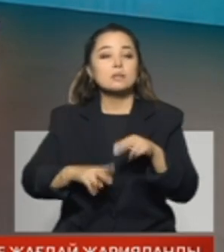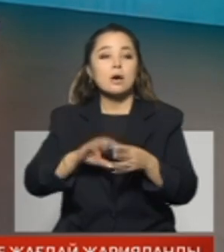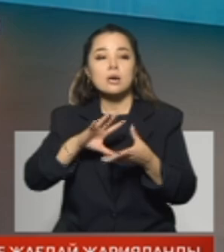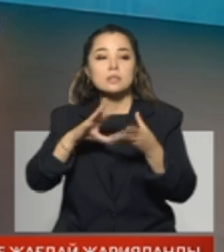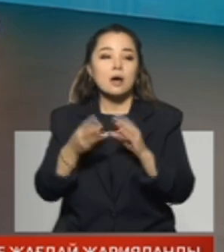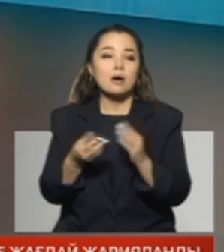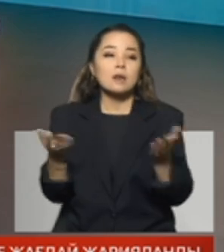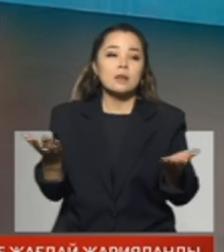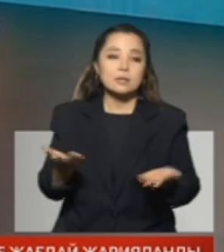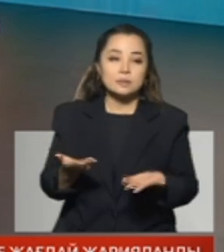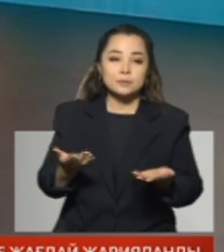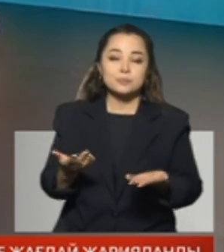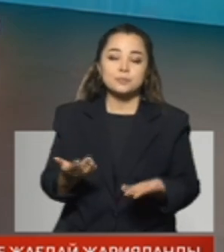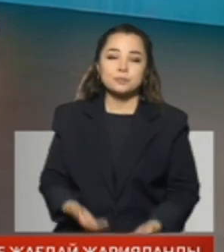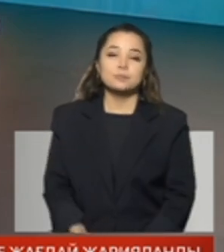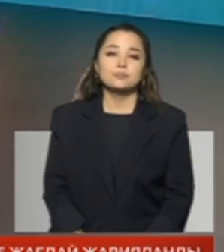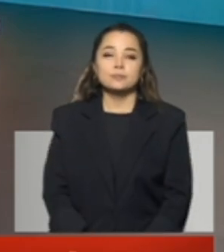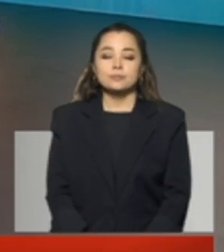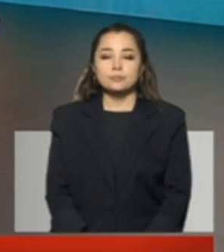қалай?